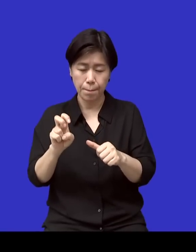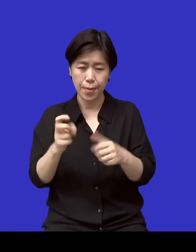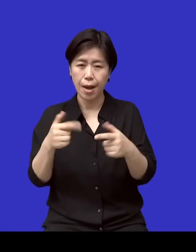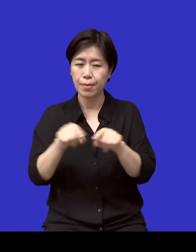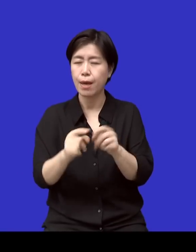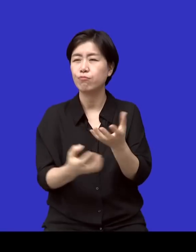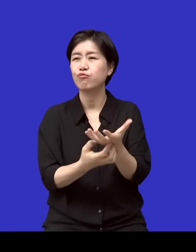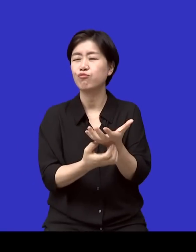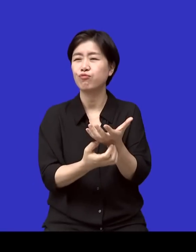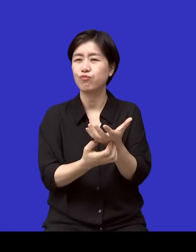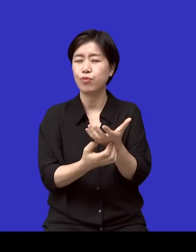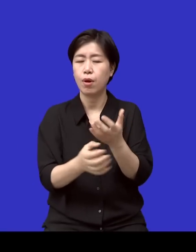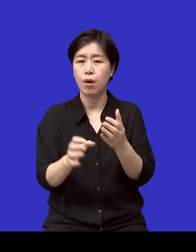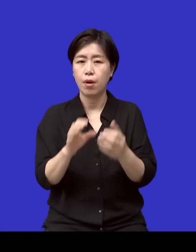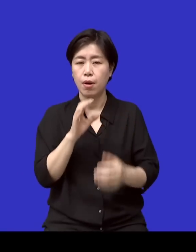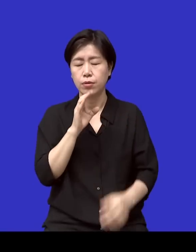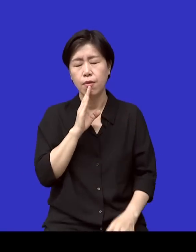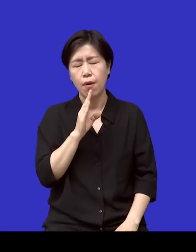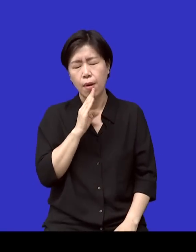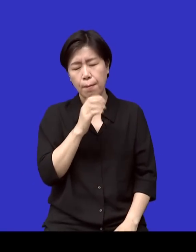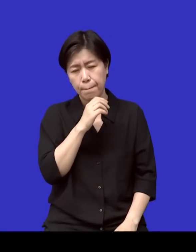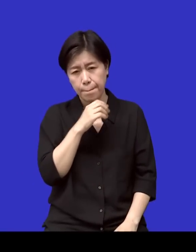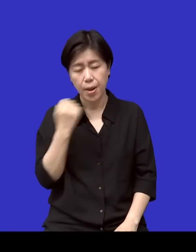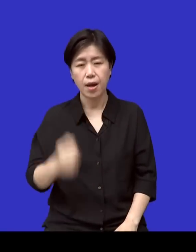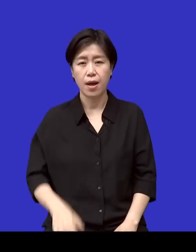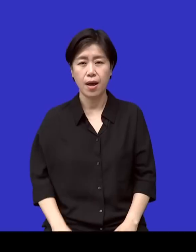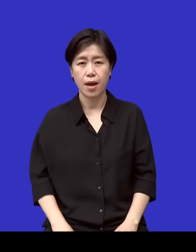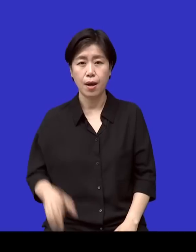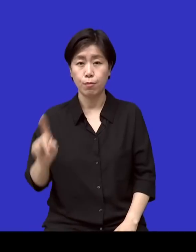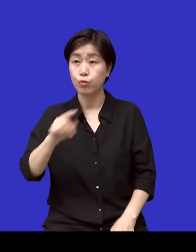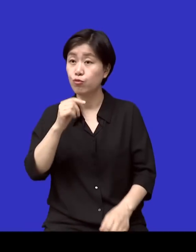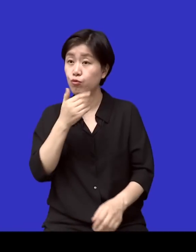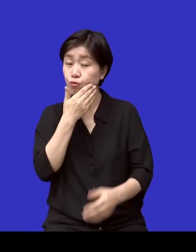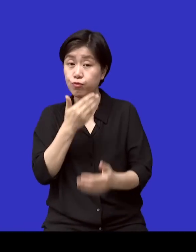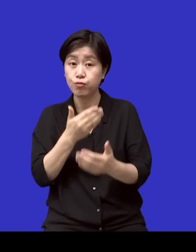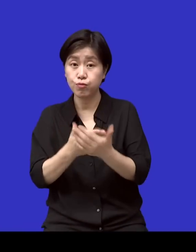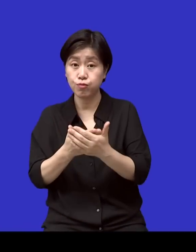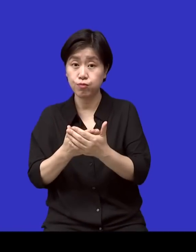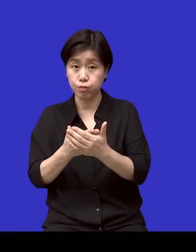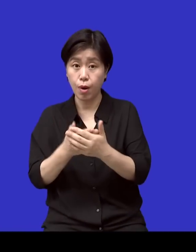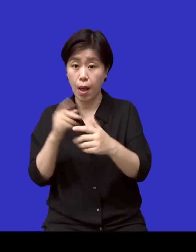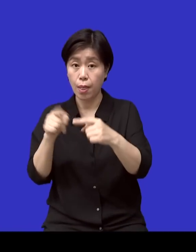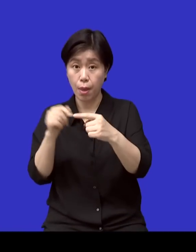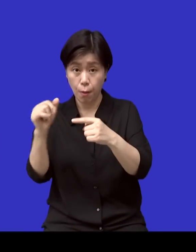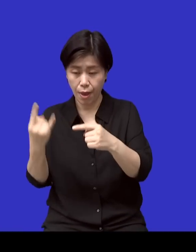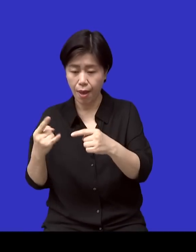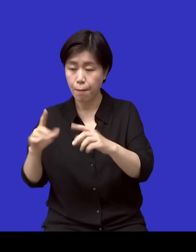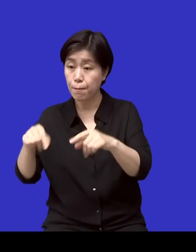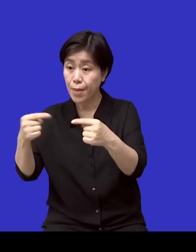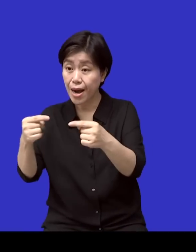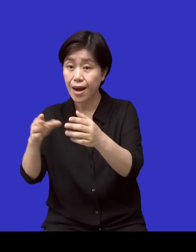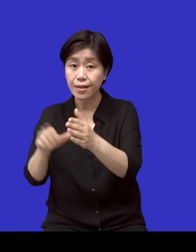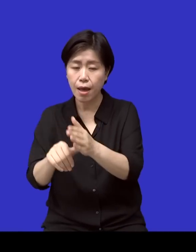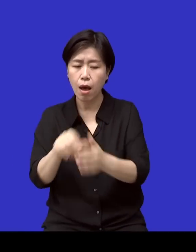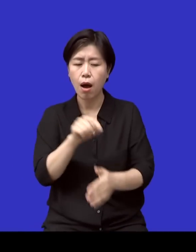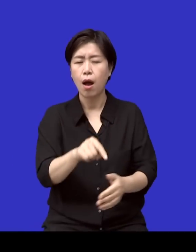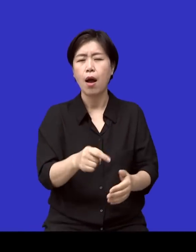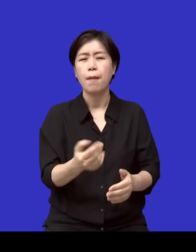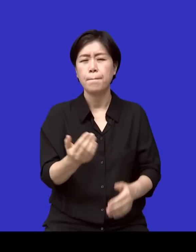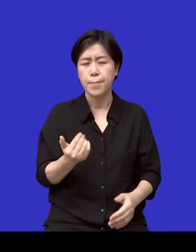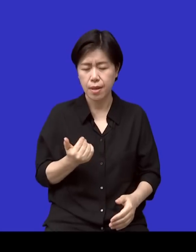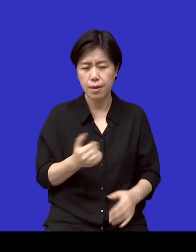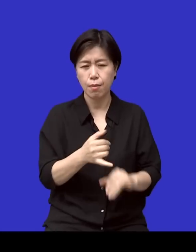시합이나 전지훈련을 나갈 때 네. 먹고 나가는 소울푸드 중에 하나예요. 어. 그럼 힘이 나거든요. 맛있지. 그것도 살 많이 찌는데.